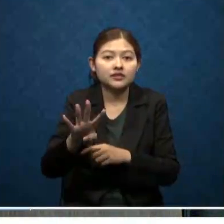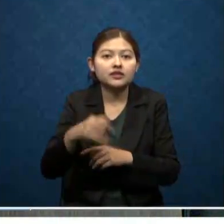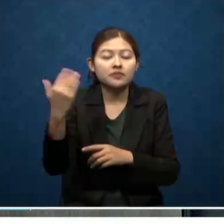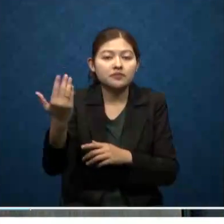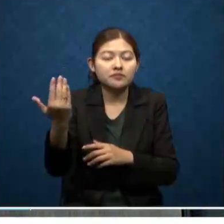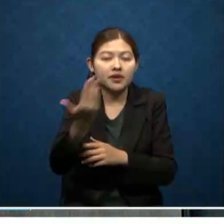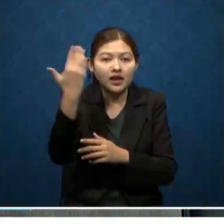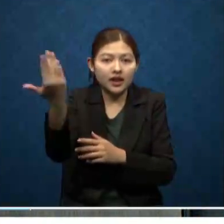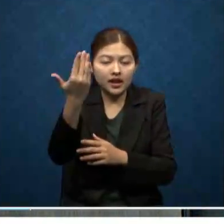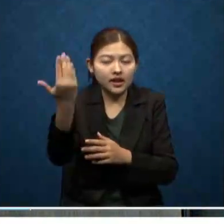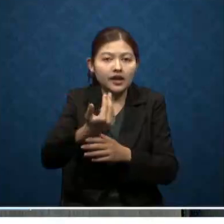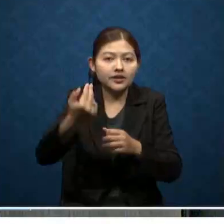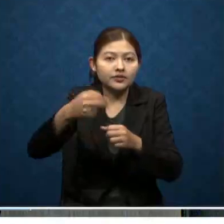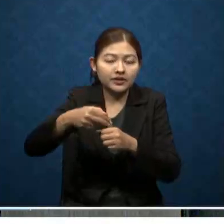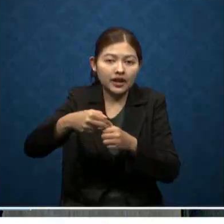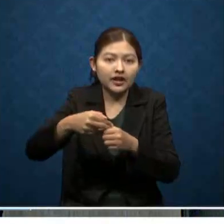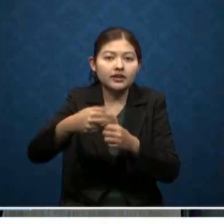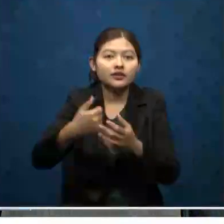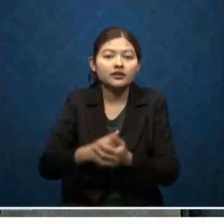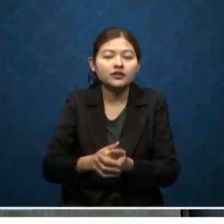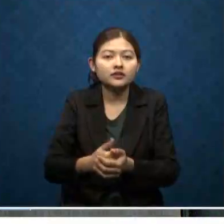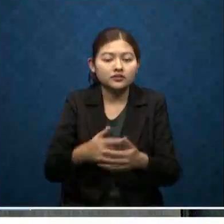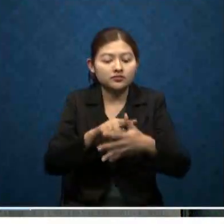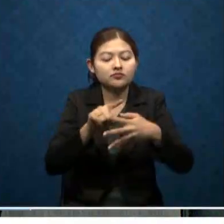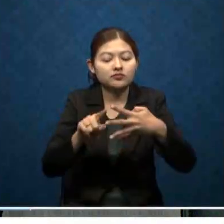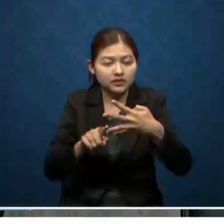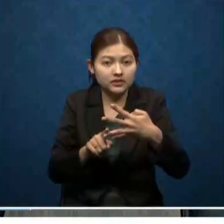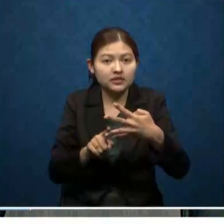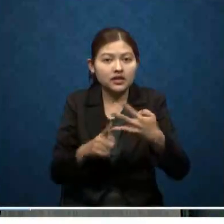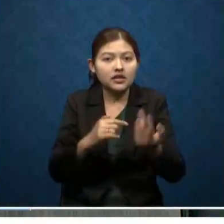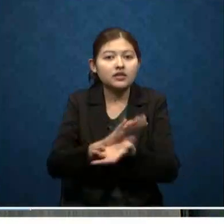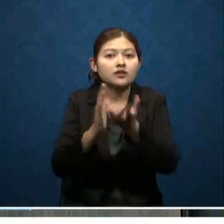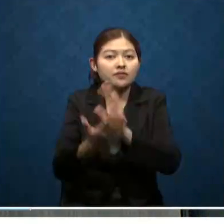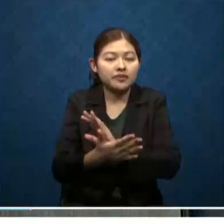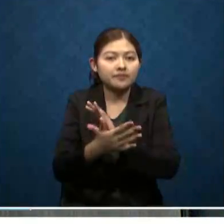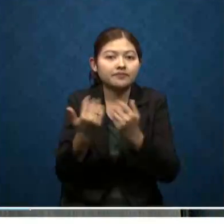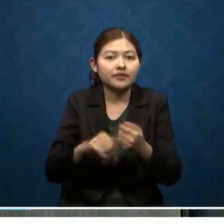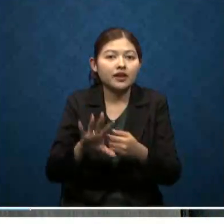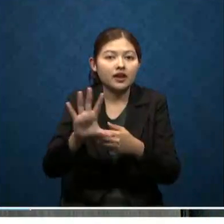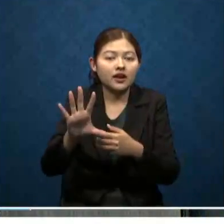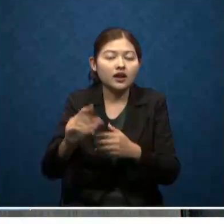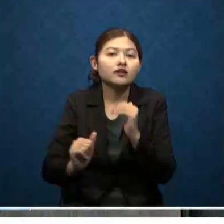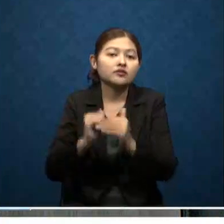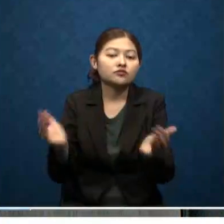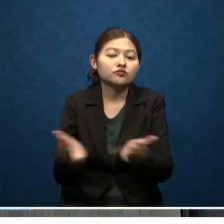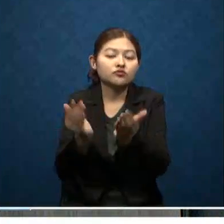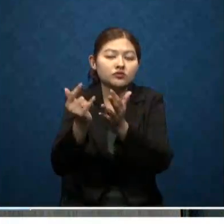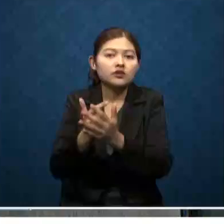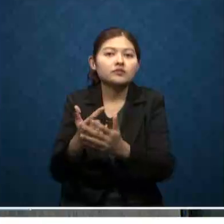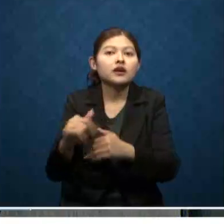งานทดแทนนะครับประกอบด้วย 4ประเด็นปฏิรูป 5ด้านอนุรักษ์และการใช้พลังงานอย่างมี